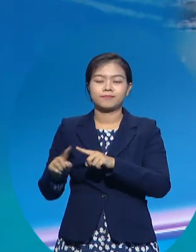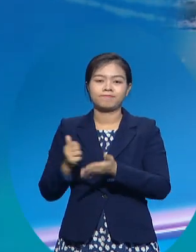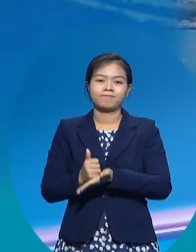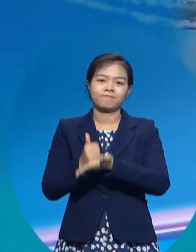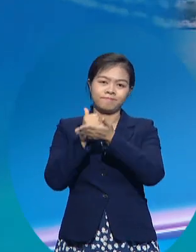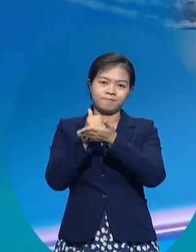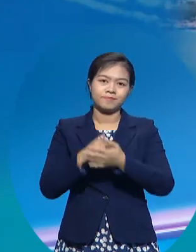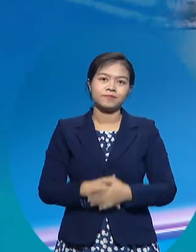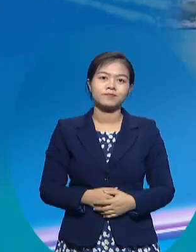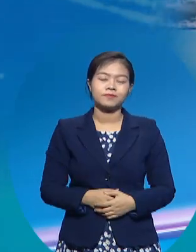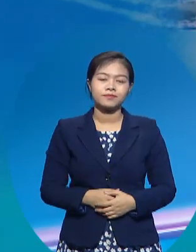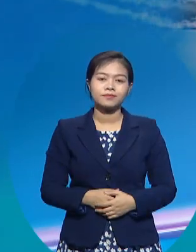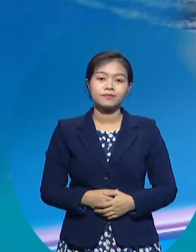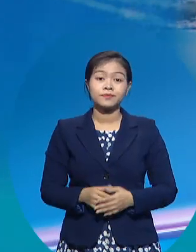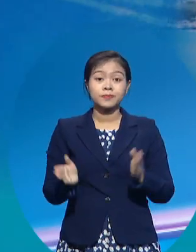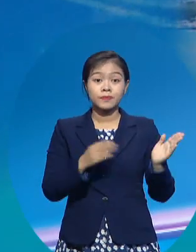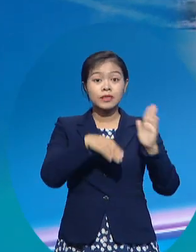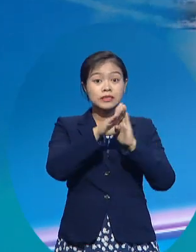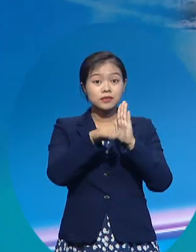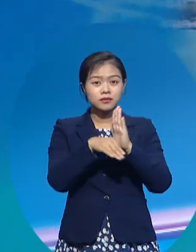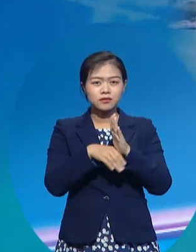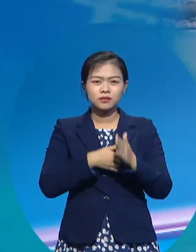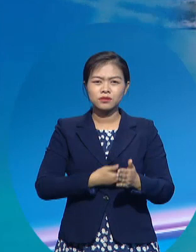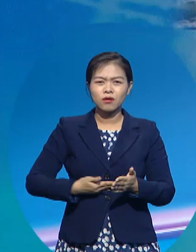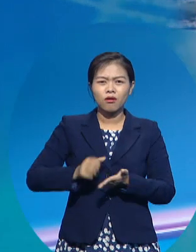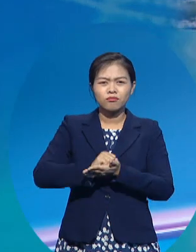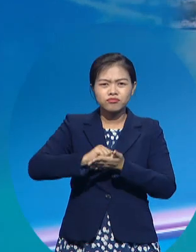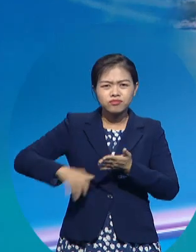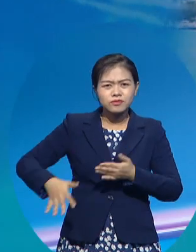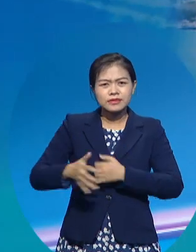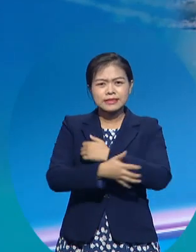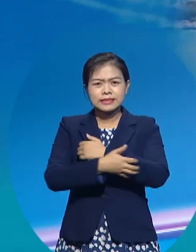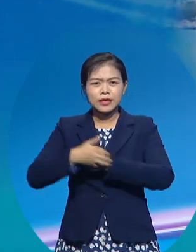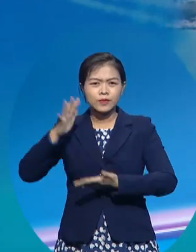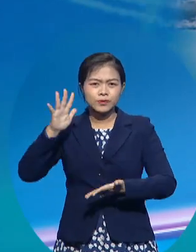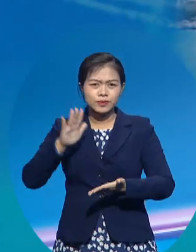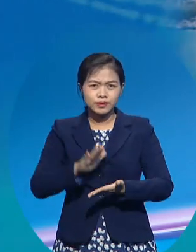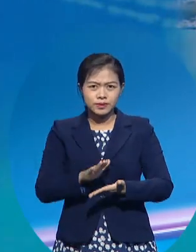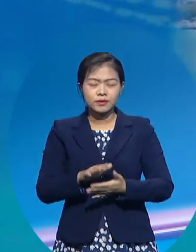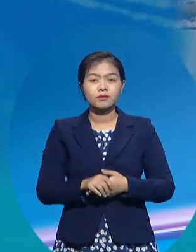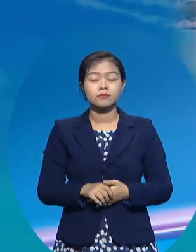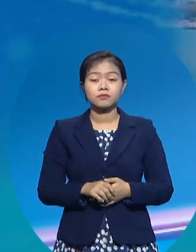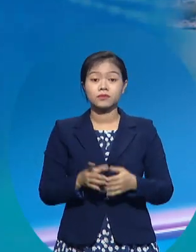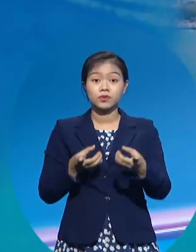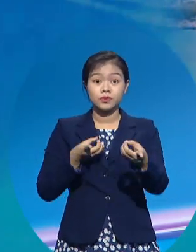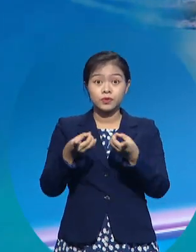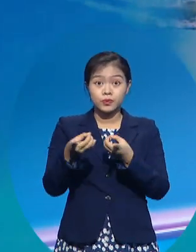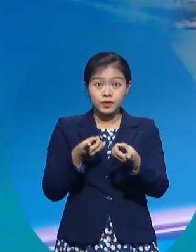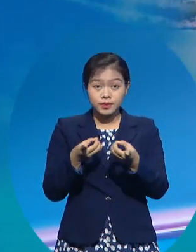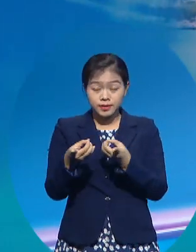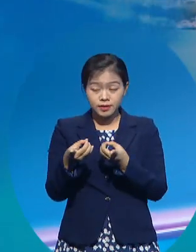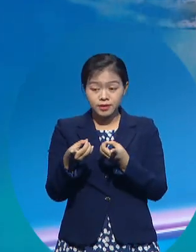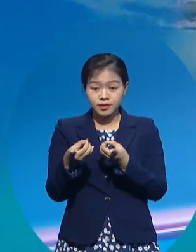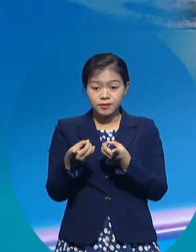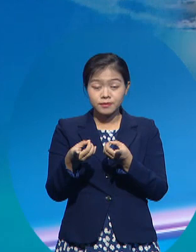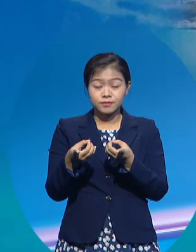chung tay hỗ trợ chương trình xóa đói giảm nghèo và thoát nghèo bền vững đang được đẩy mạnh ở nhiều tỉnh thành. Các doanh nghiệp kinh doanh trong ngành kim hoàn của thành phố Hồ Chí Minh